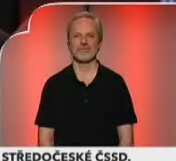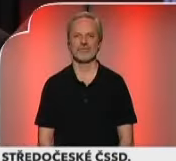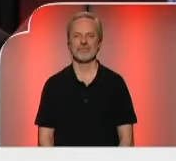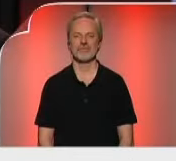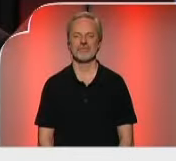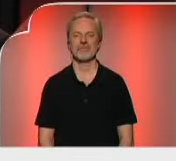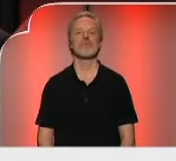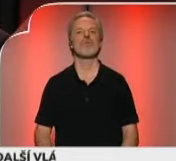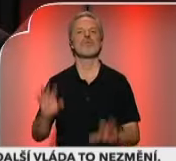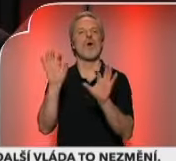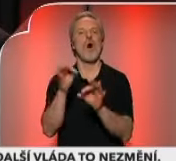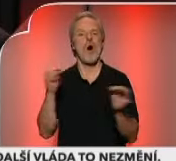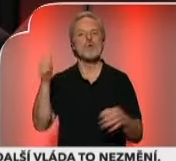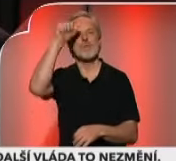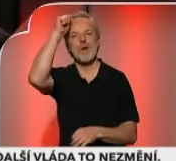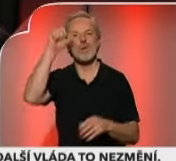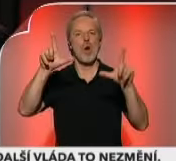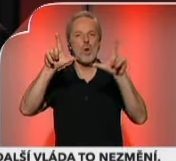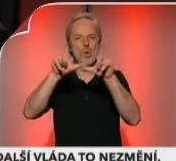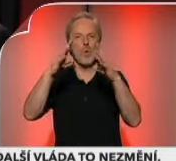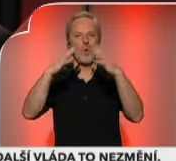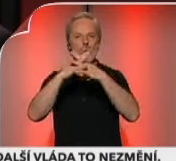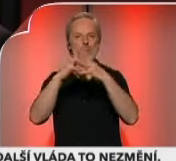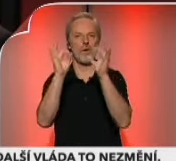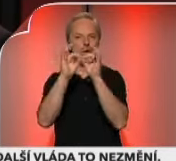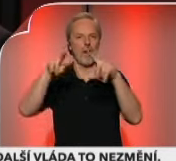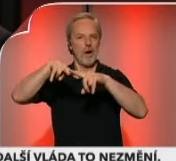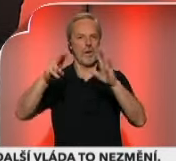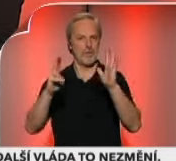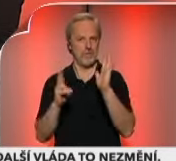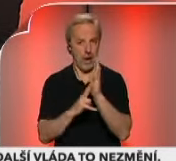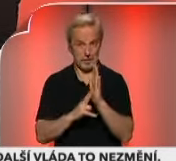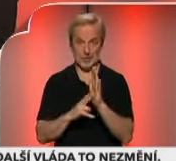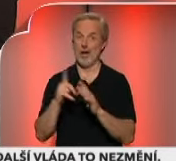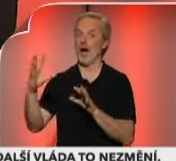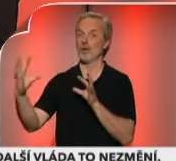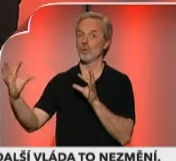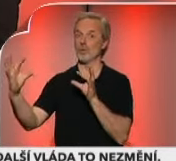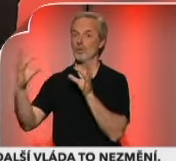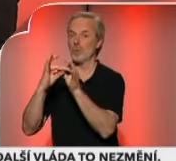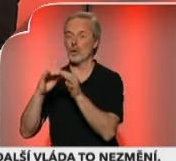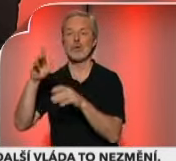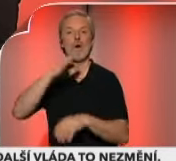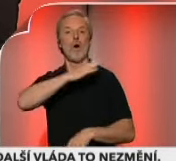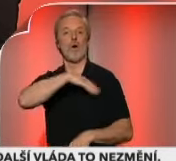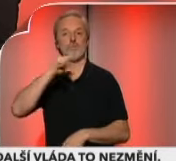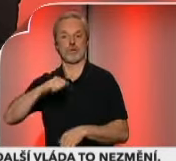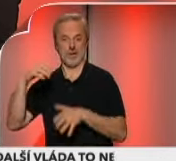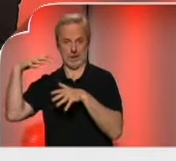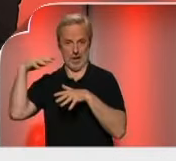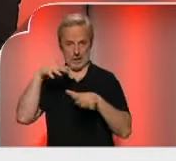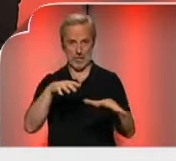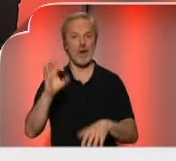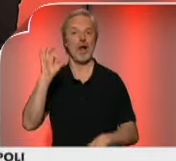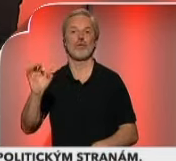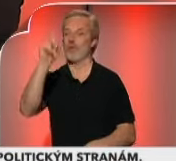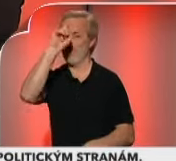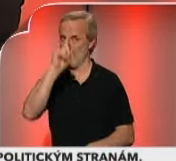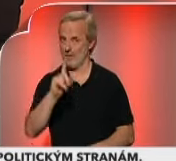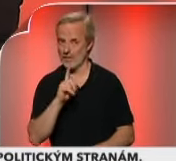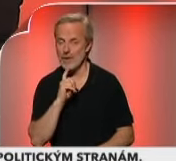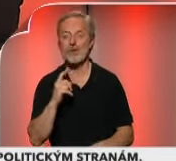Urban pro naše Diváky pro upřesnění podotýkám že Milan Urban se k nám připojuje z televizního studia Poslanecké sněmovny pane poslanče Dobrý večer vítám vás v